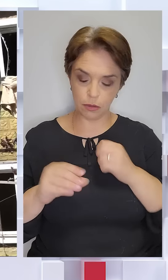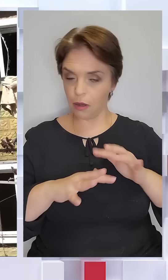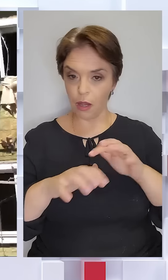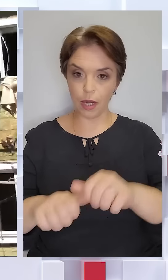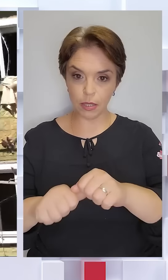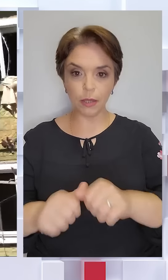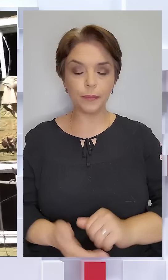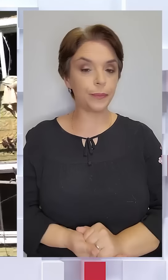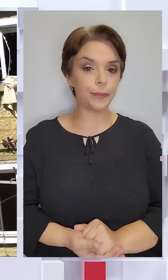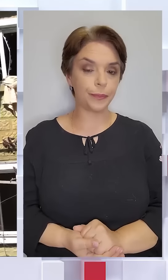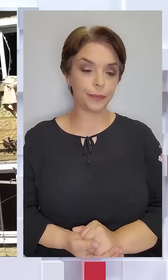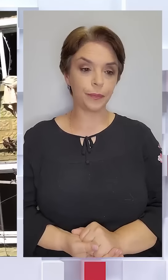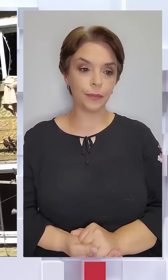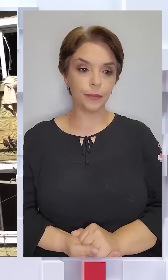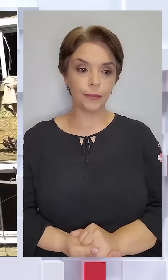агресії.